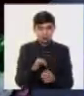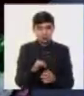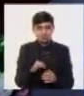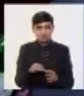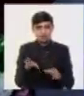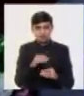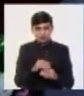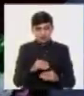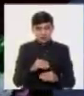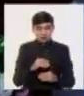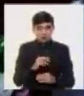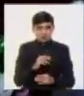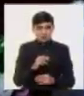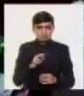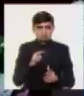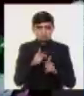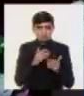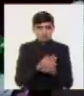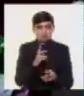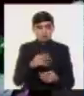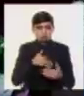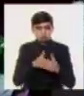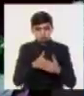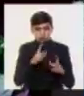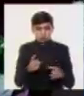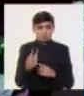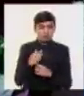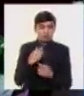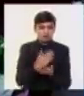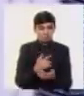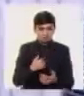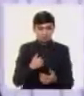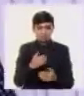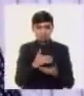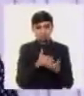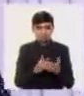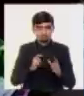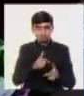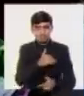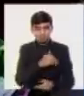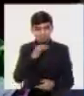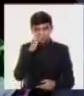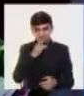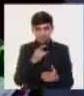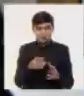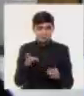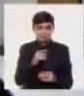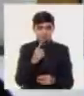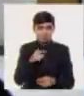не стихает вот, активисты, которые вот, приходят к нам вступать в наши ряды. По Казахстану около